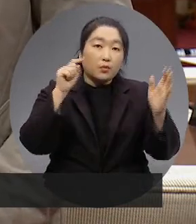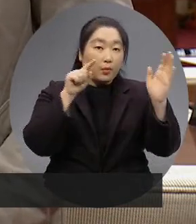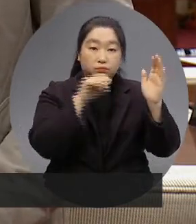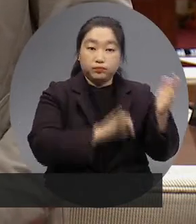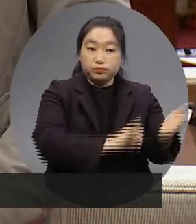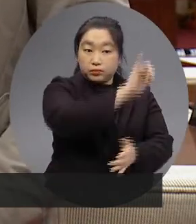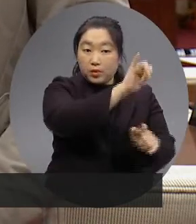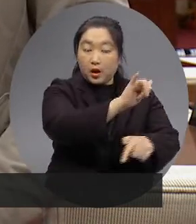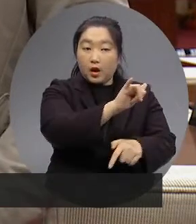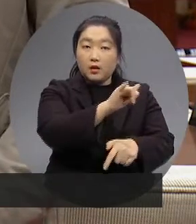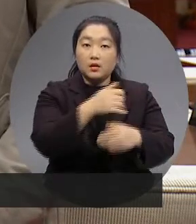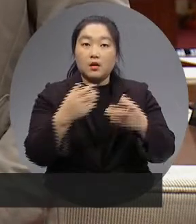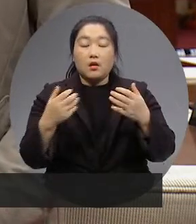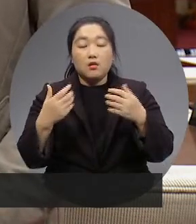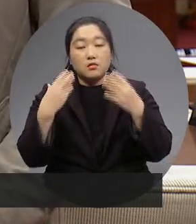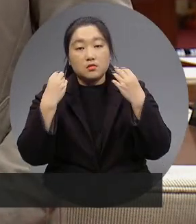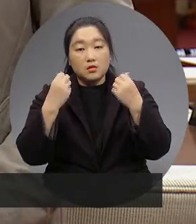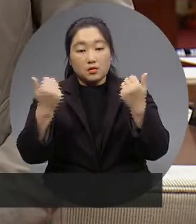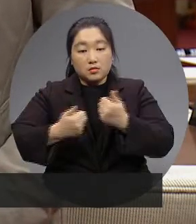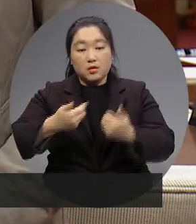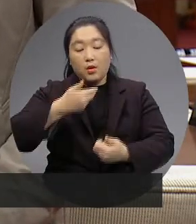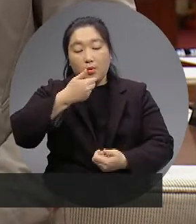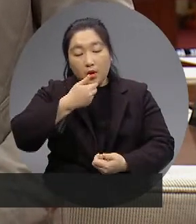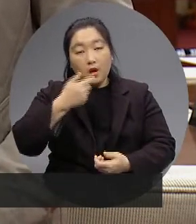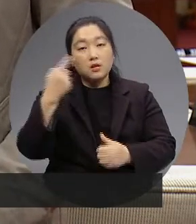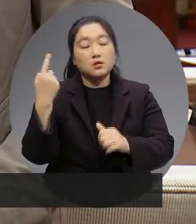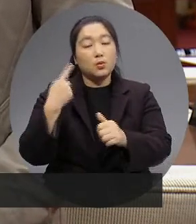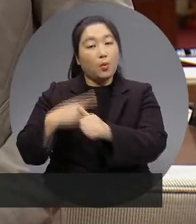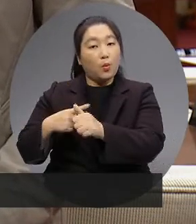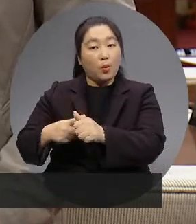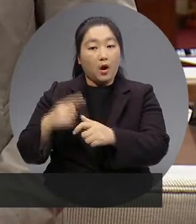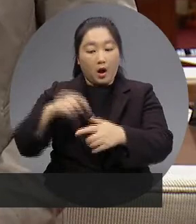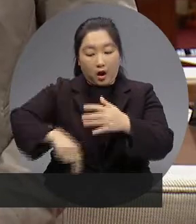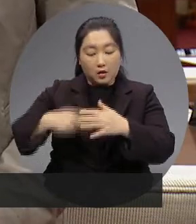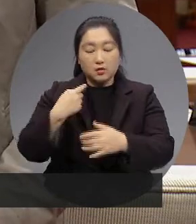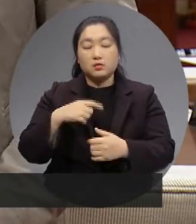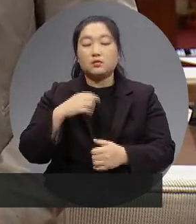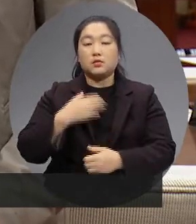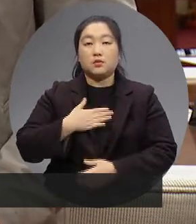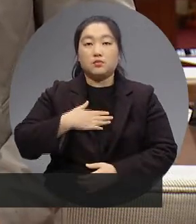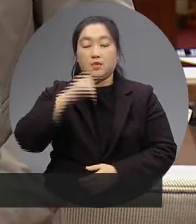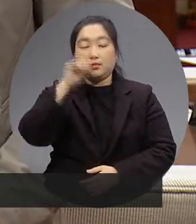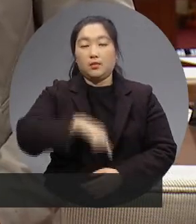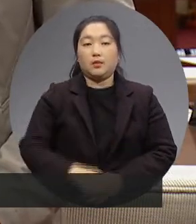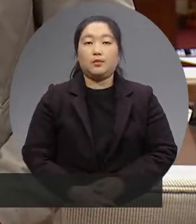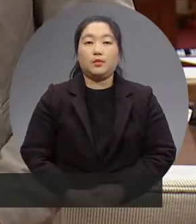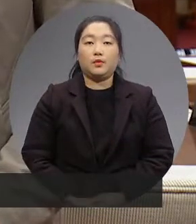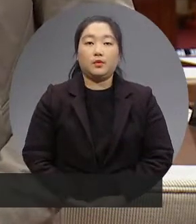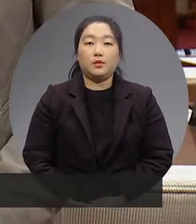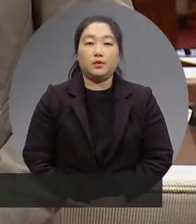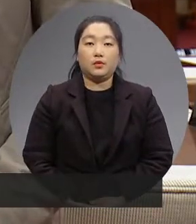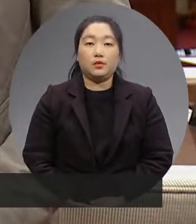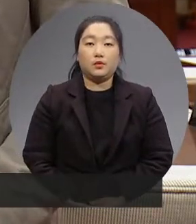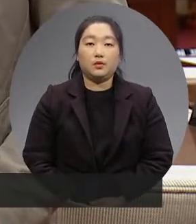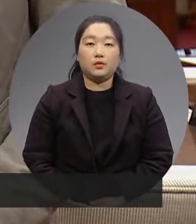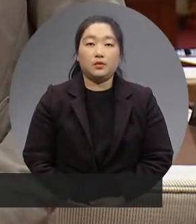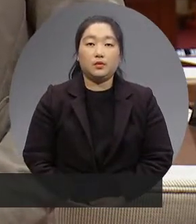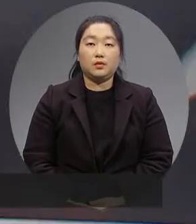잡으면서 여전히 의회를 경시하고 있다는 비판이 의회 내부에서 나오고 있습니다. MBC 뉴스 김대웅입니다.